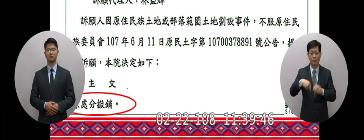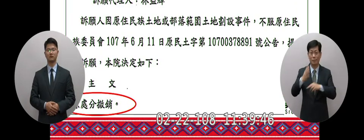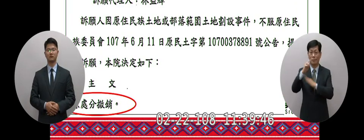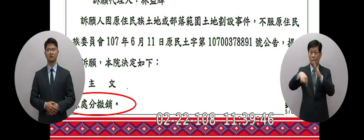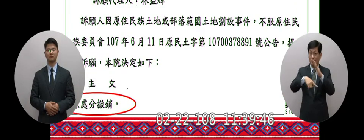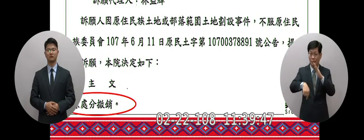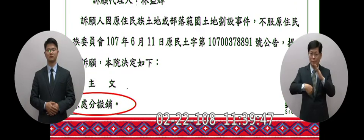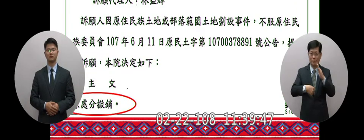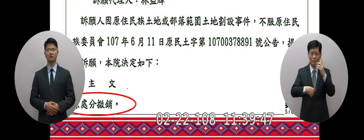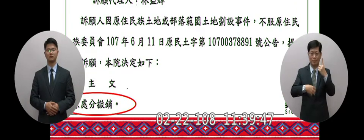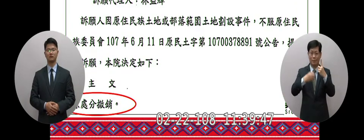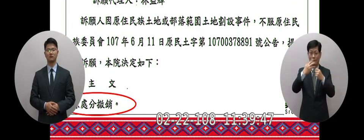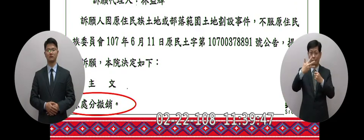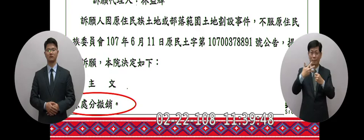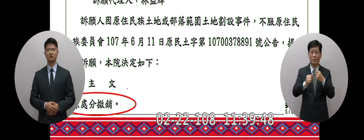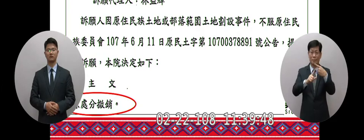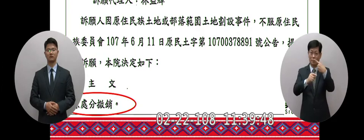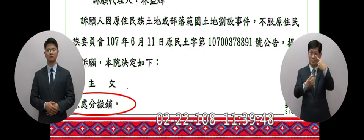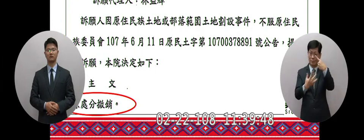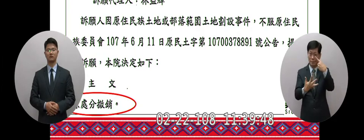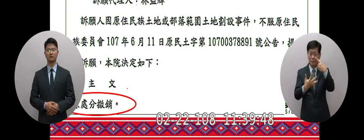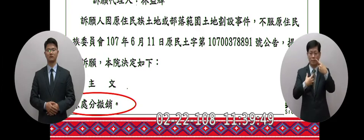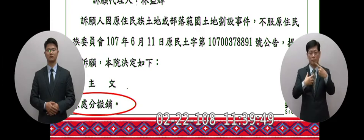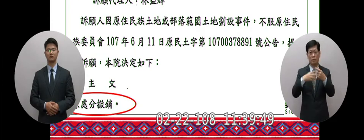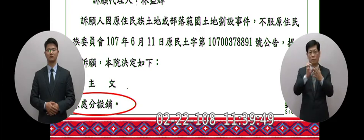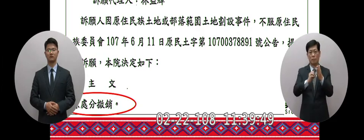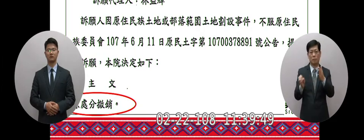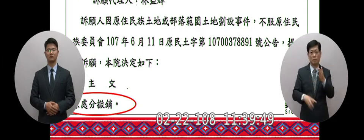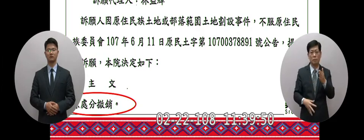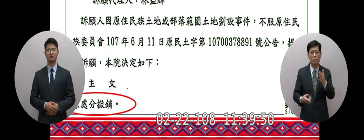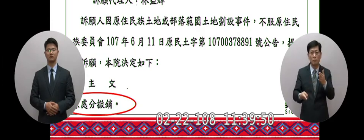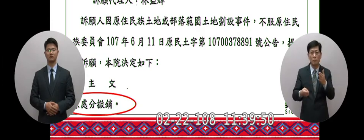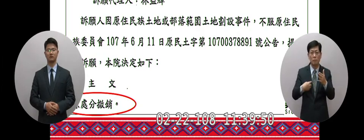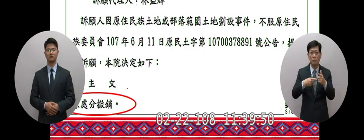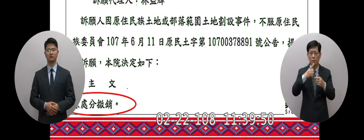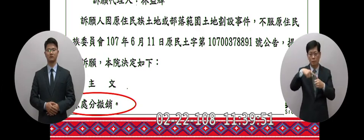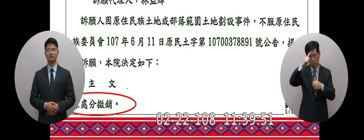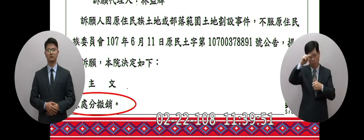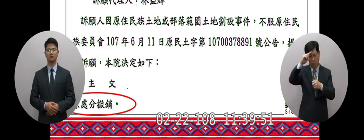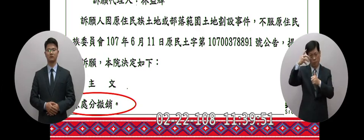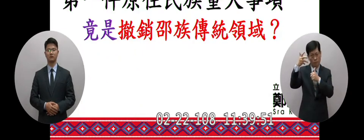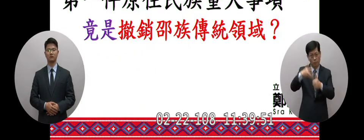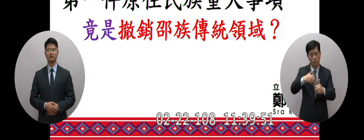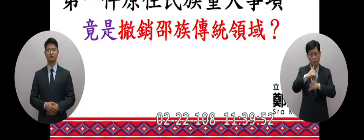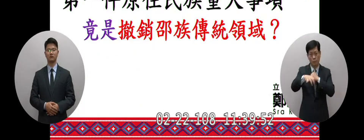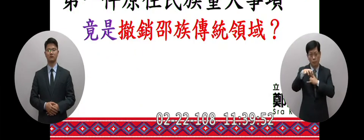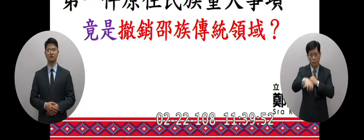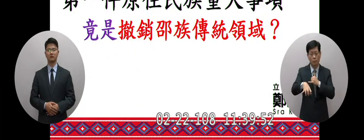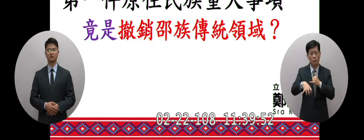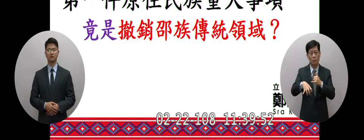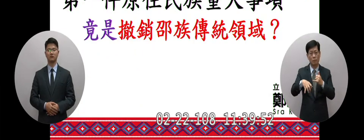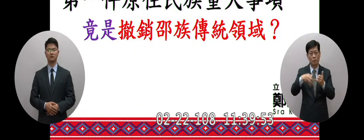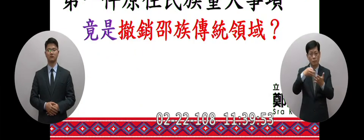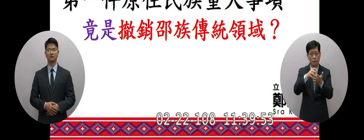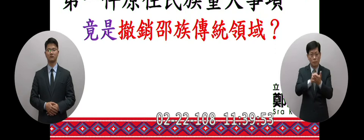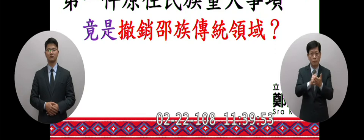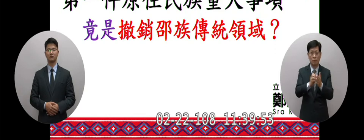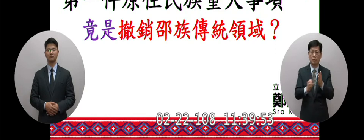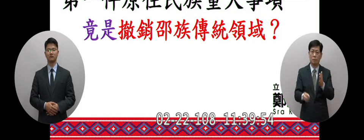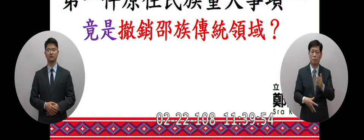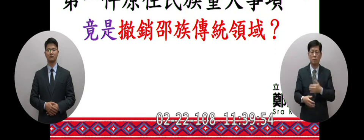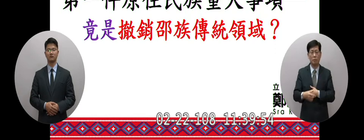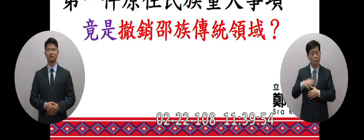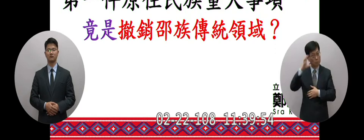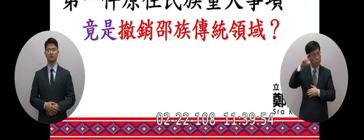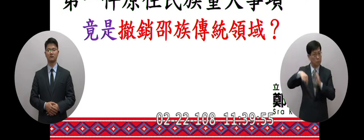在108年1月18日撤销了少族的传统领域。苏院长，